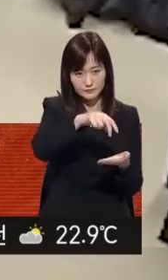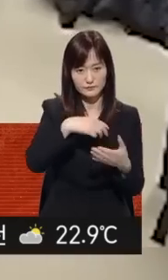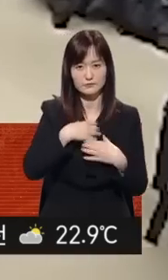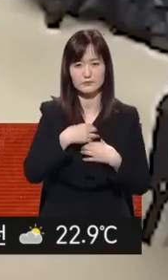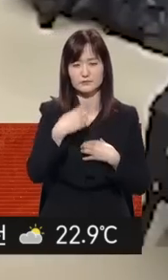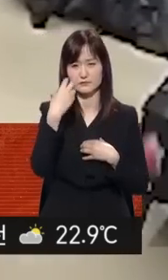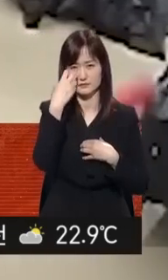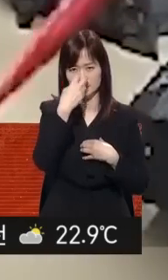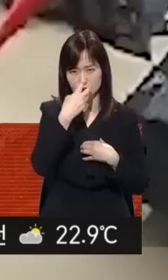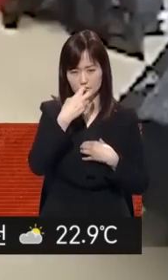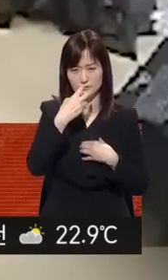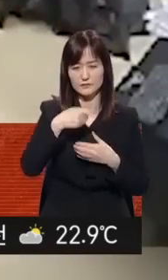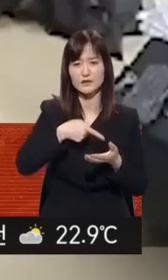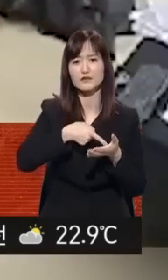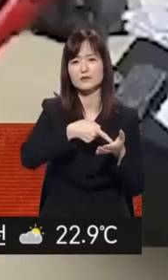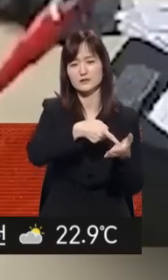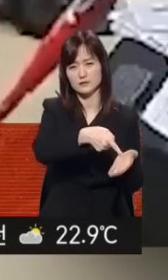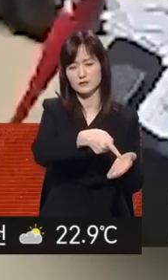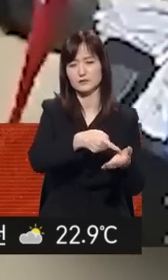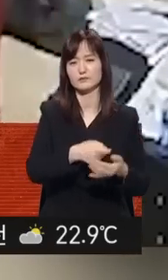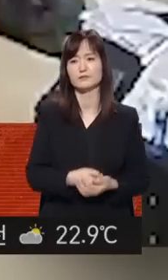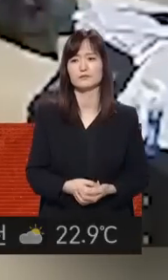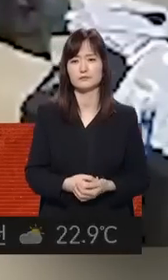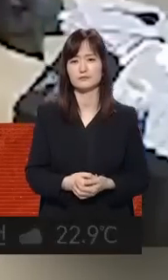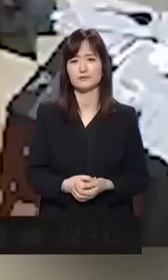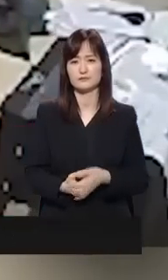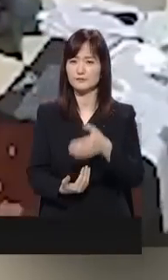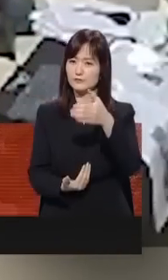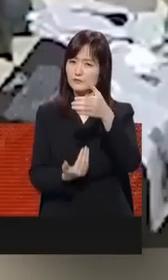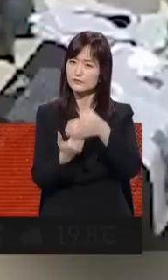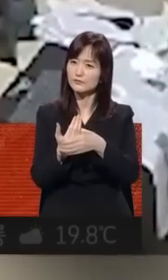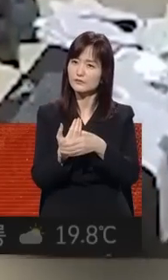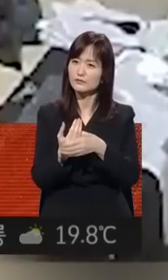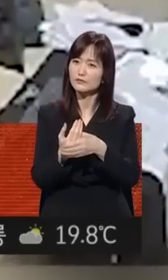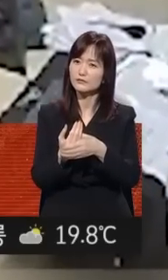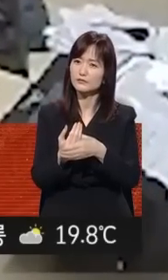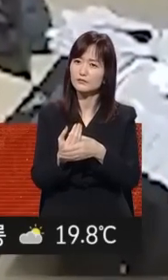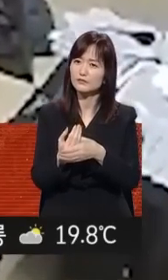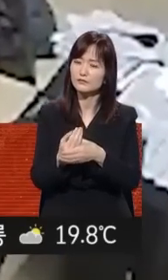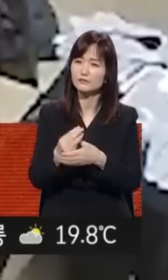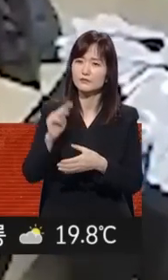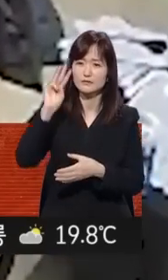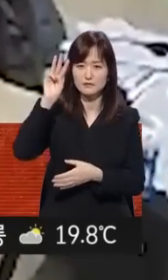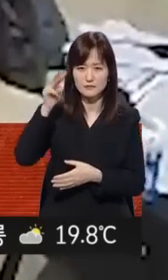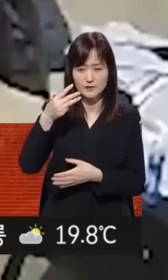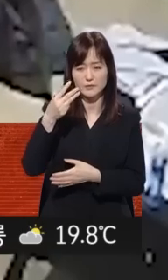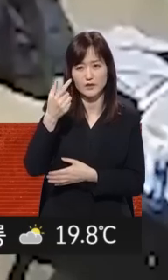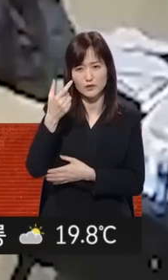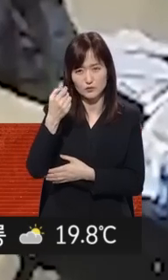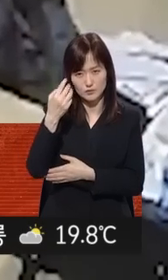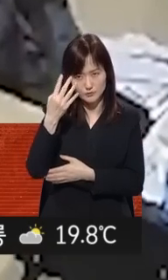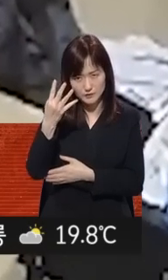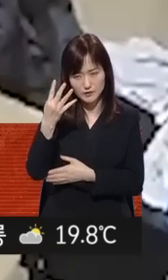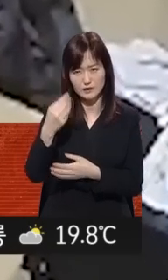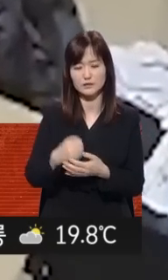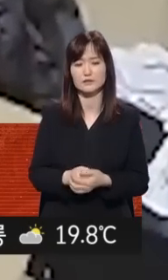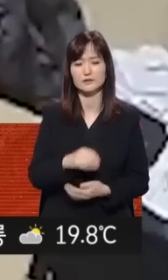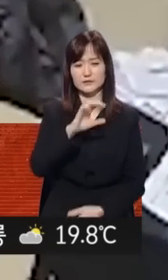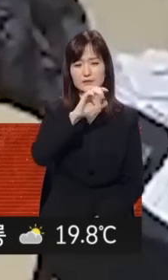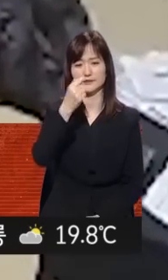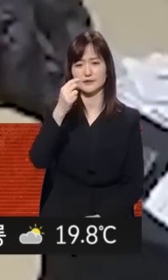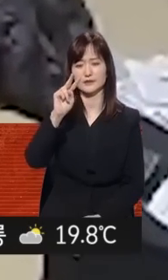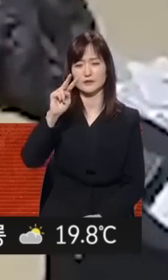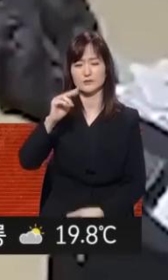안전 조치 신청하라 이런 내용이었다고 합니다 이게 사건 발생한지 364일 만이었습니다이 cctv를 공개한